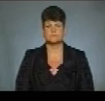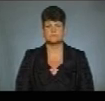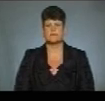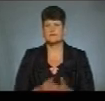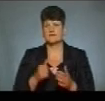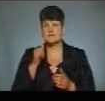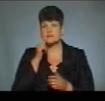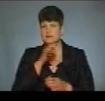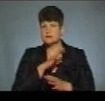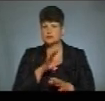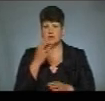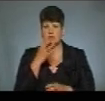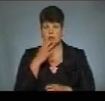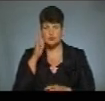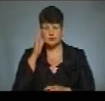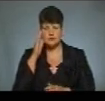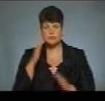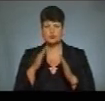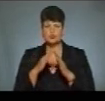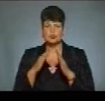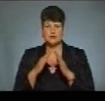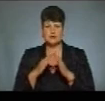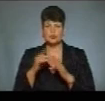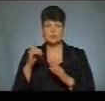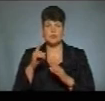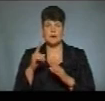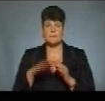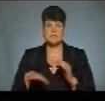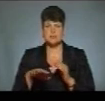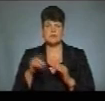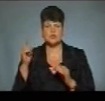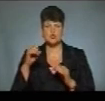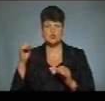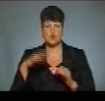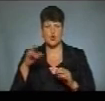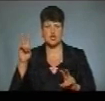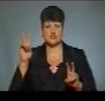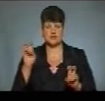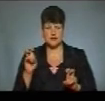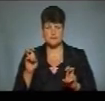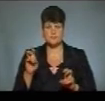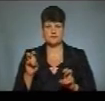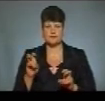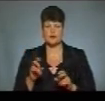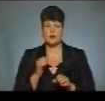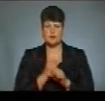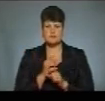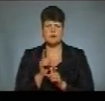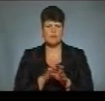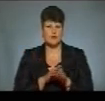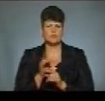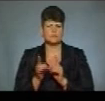Відзавтра не буде гарячої води в житлових будинках мікрорайону «Сонячний» у Тернополі. Робляться повністю реконструкції теплових